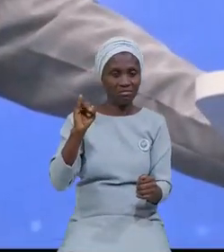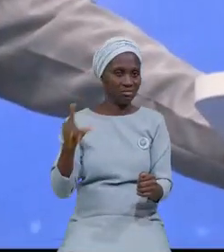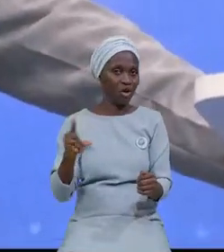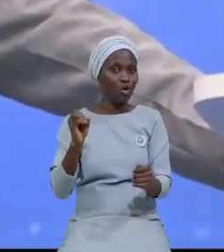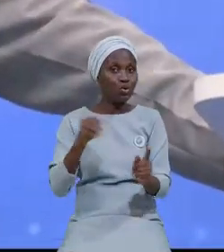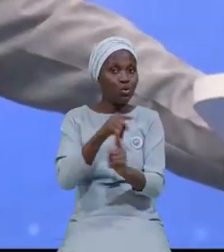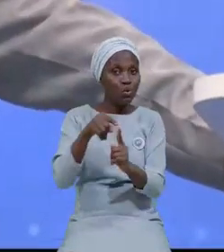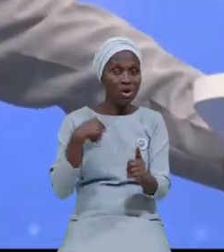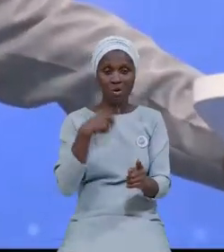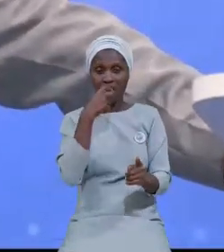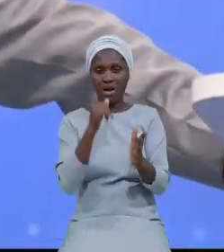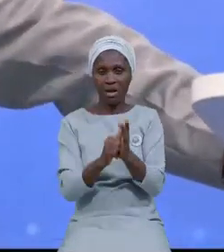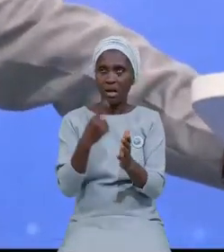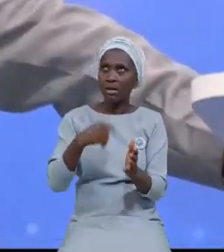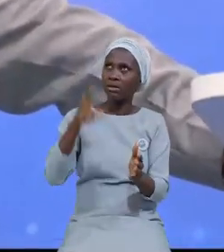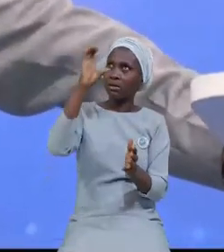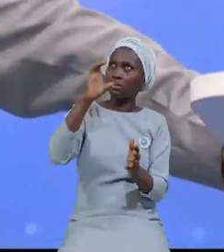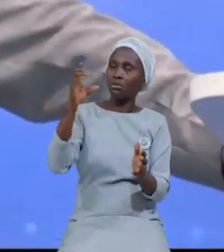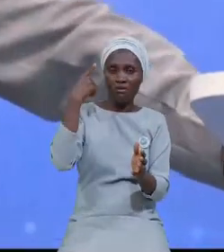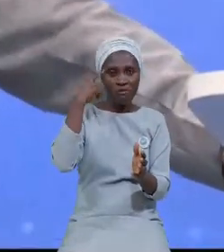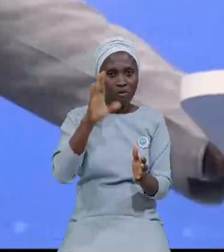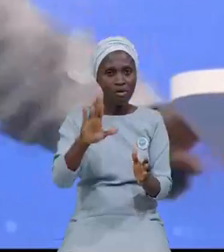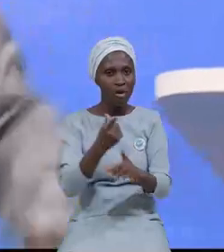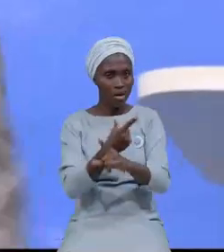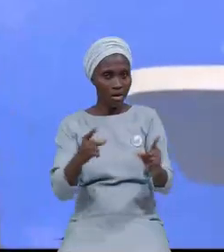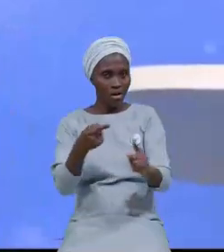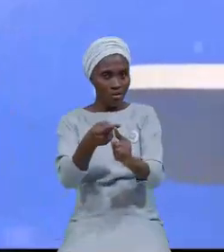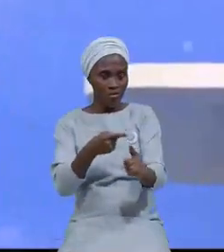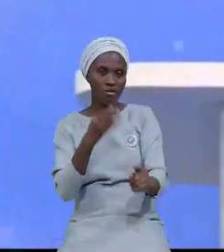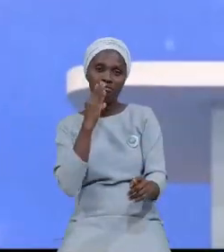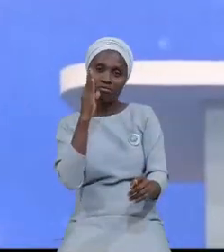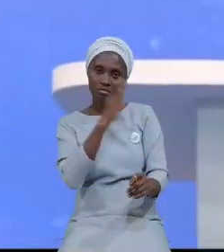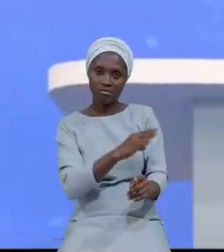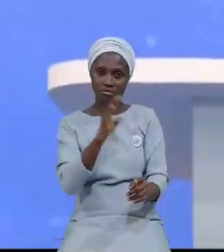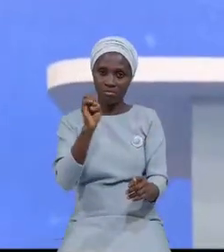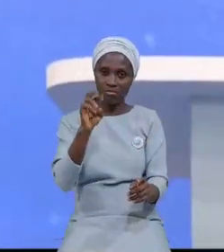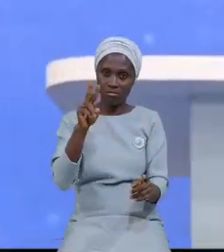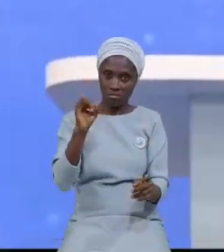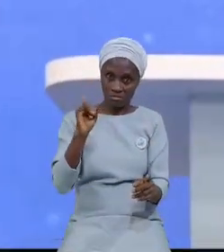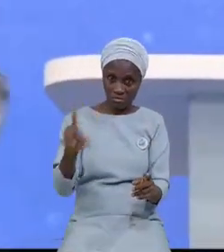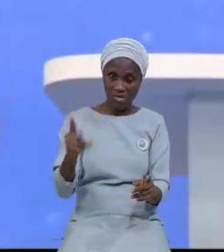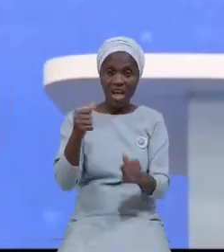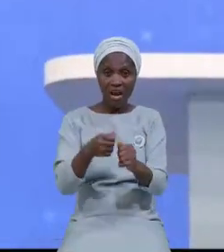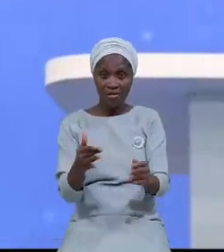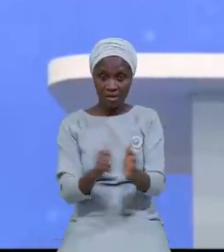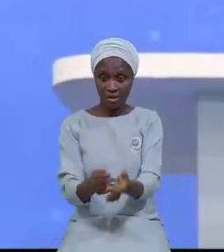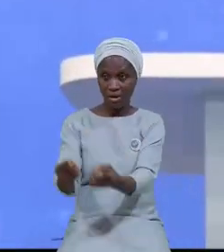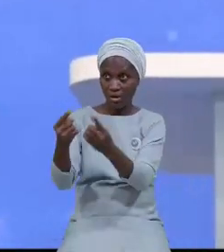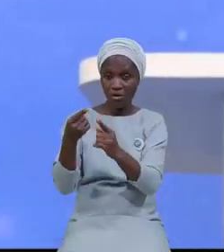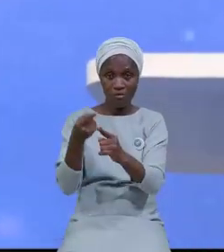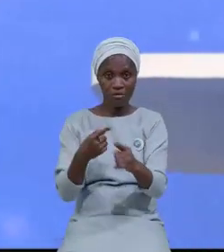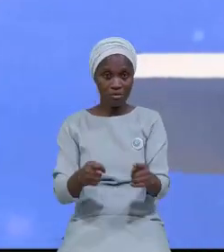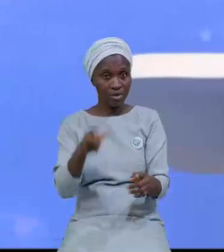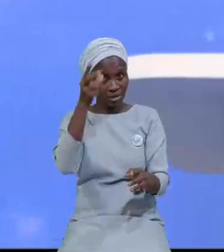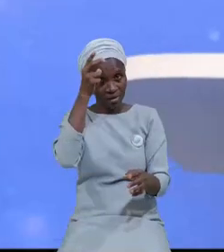devons la croix pour ta libération du mal tout ce qui vient du